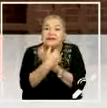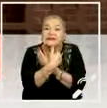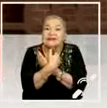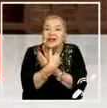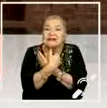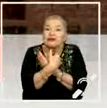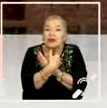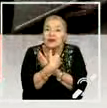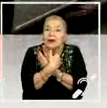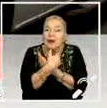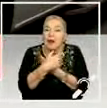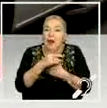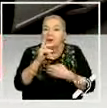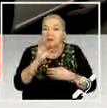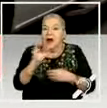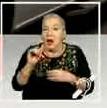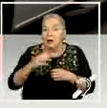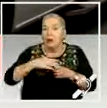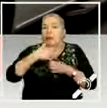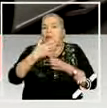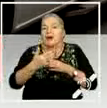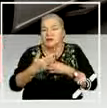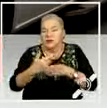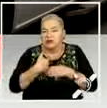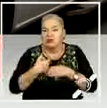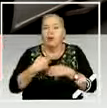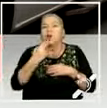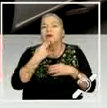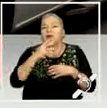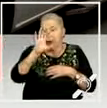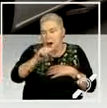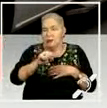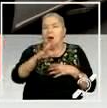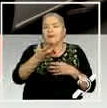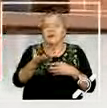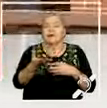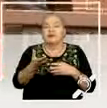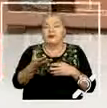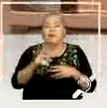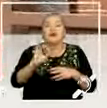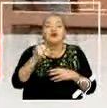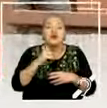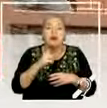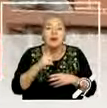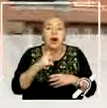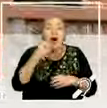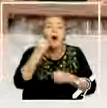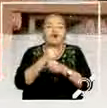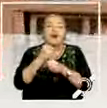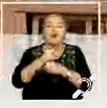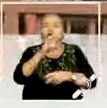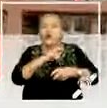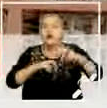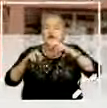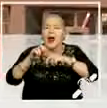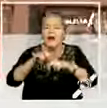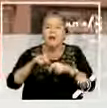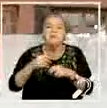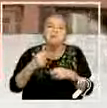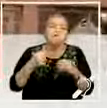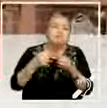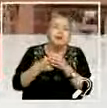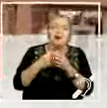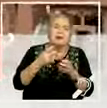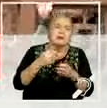a locuinței, însă ulterior a fost găsit, iar anchetatorii au făcut percheziții până în urmă cu